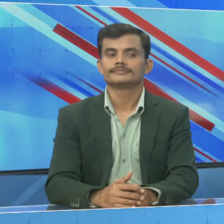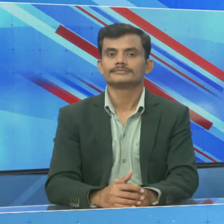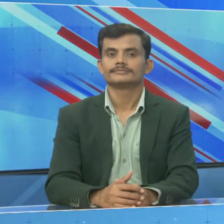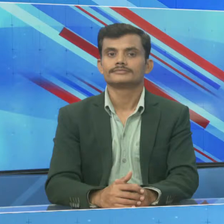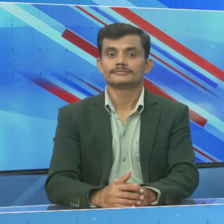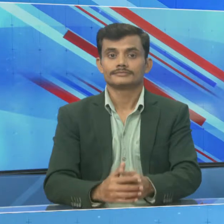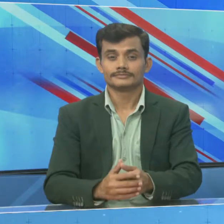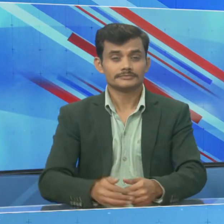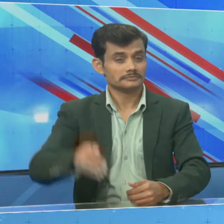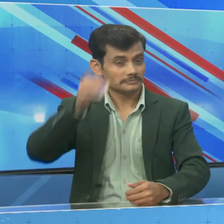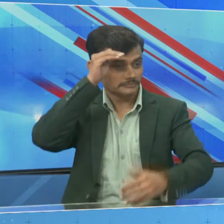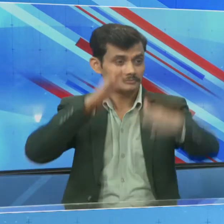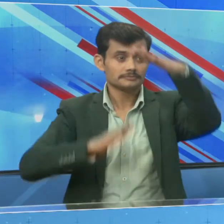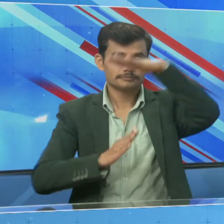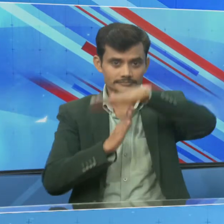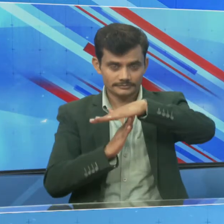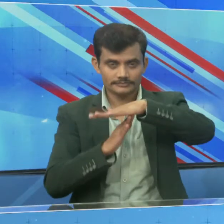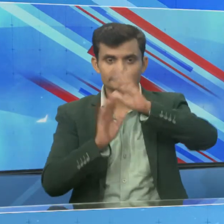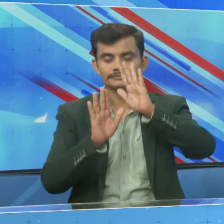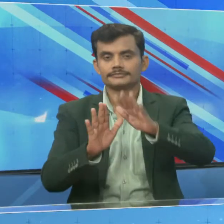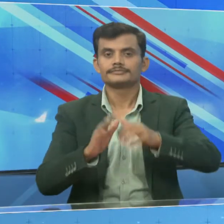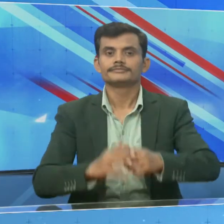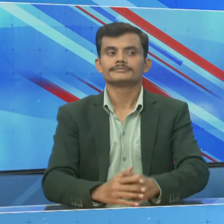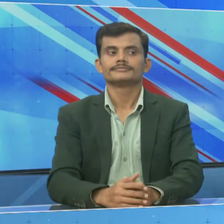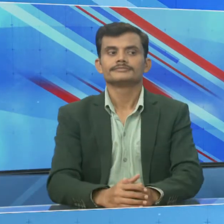और यहां पर एक छोटा सा ब्रेक लेते हैं।